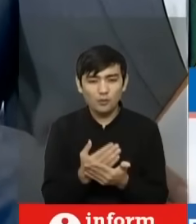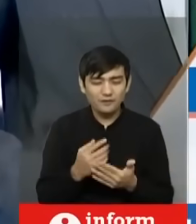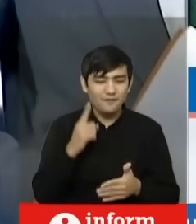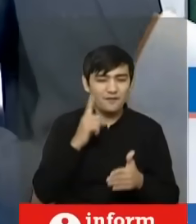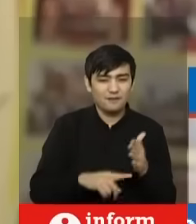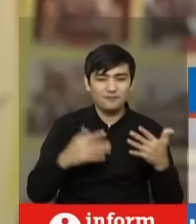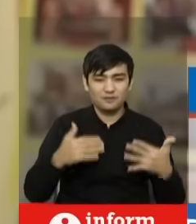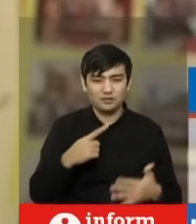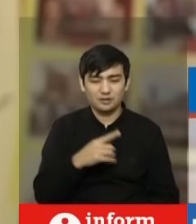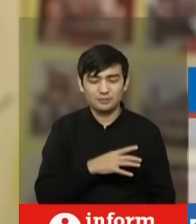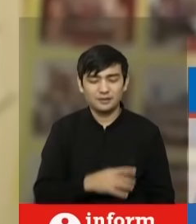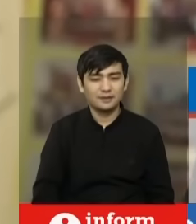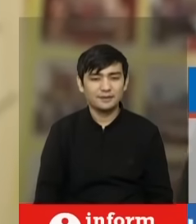шақырады.